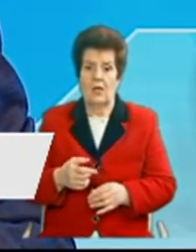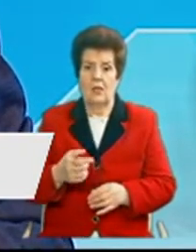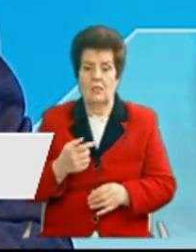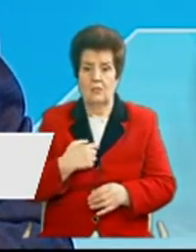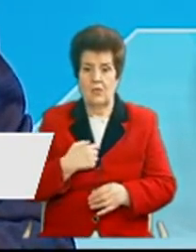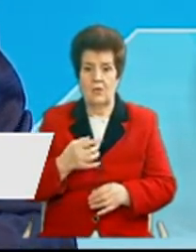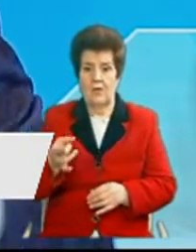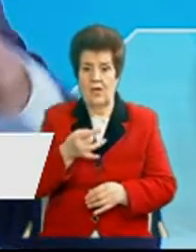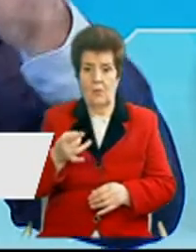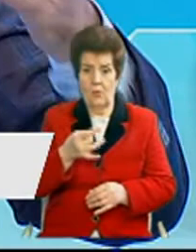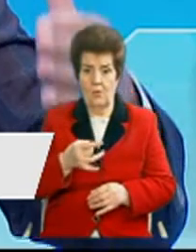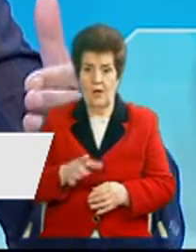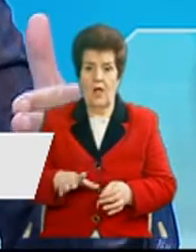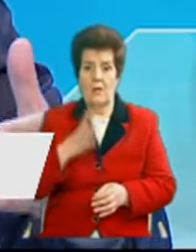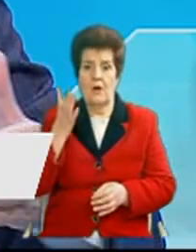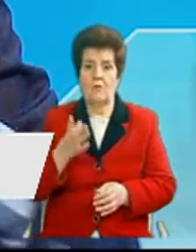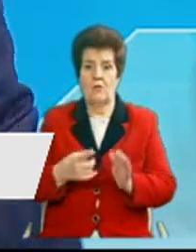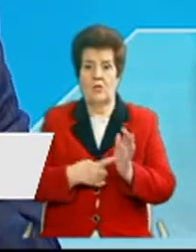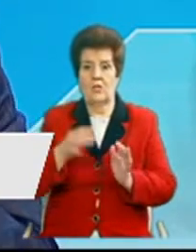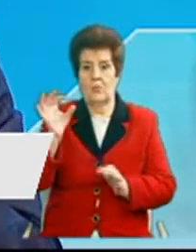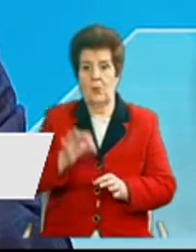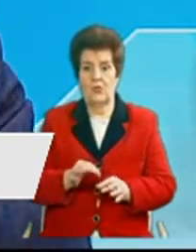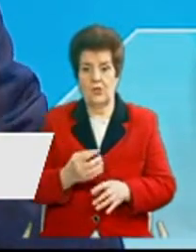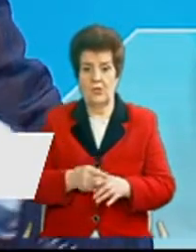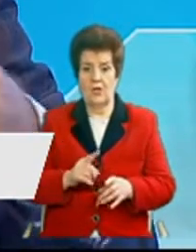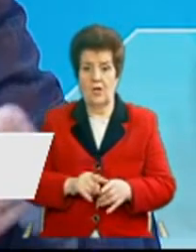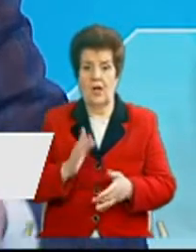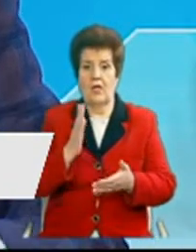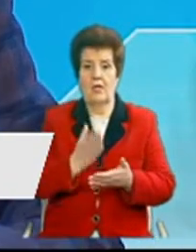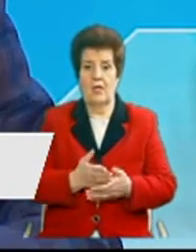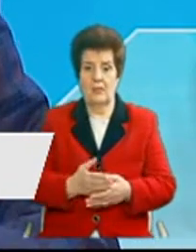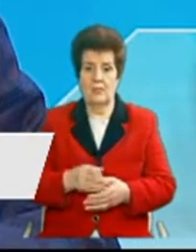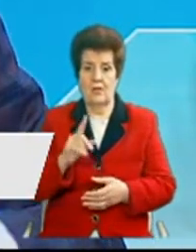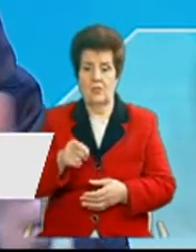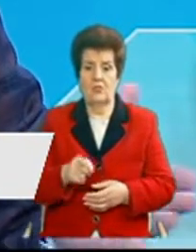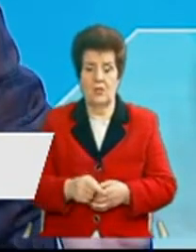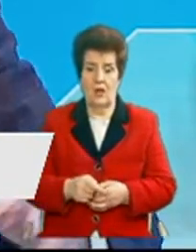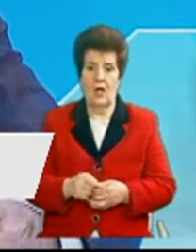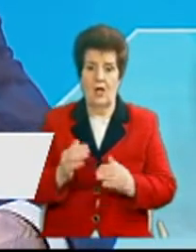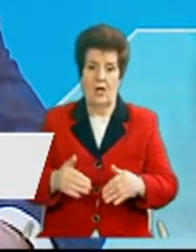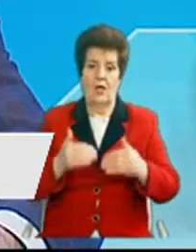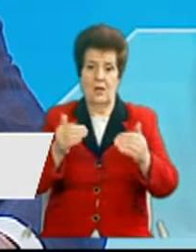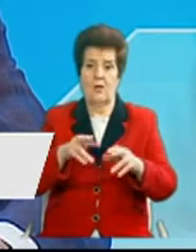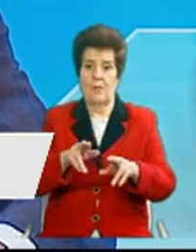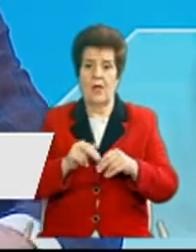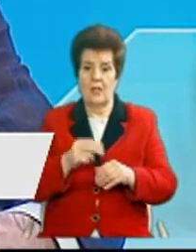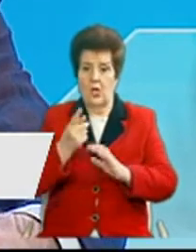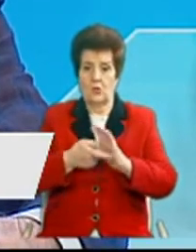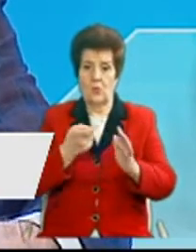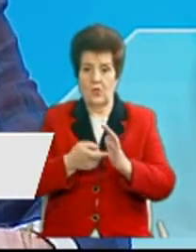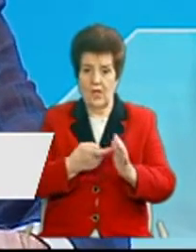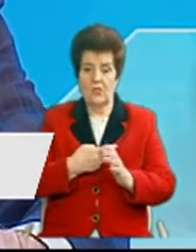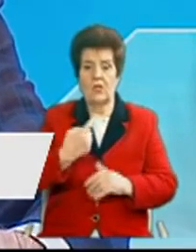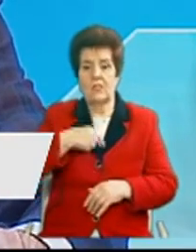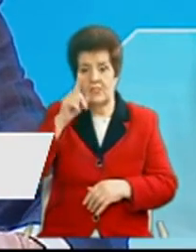pe Republică și am ajuns la 6%, care este și pragul de trecere și în Parlament. Așa că sondajele cunoaștem noi